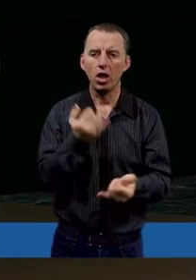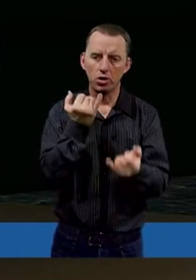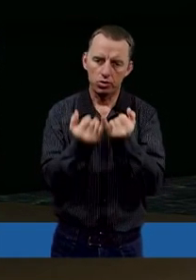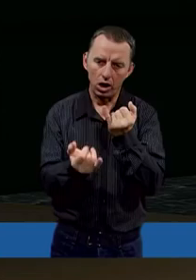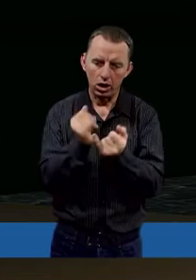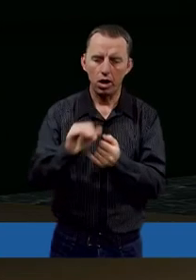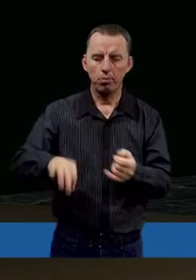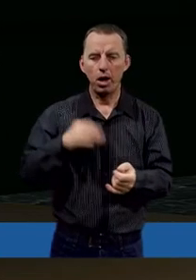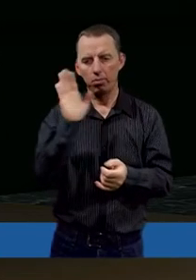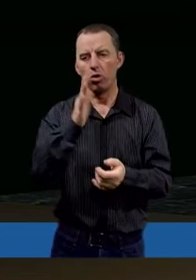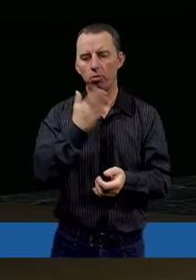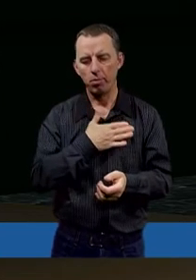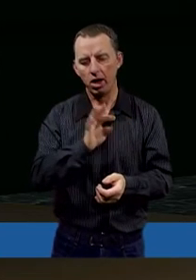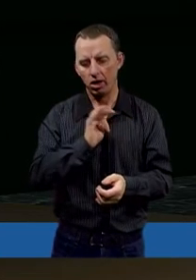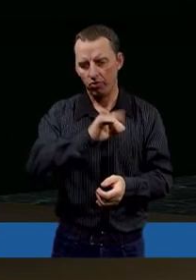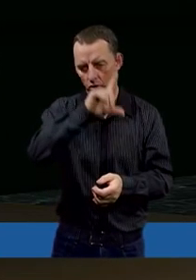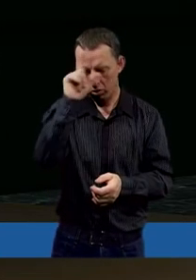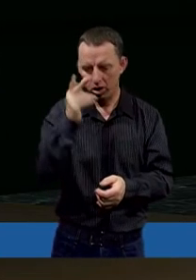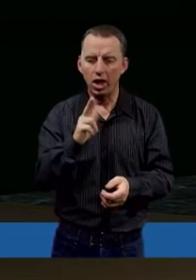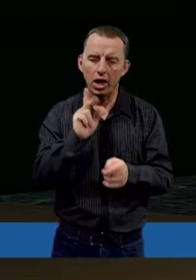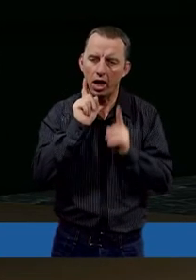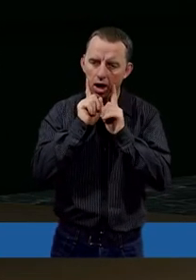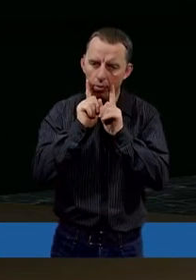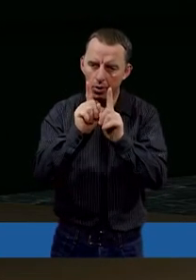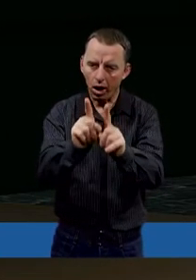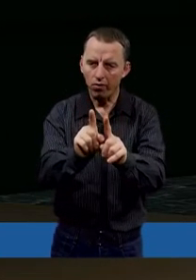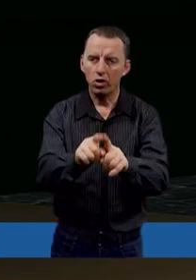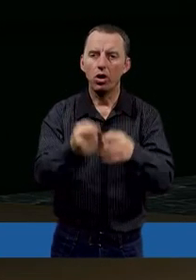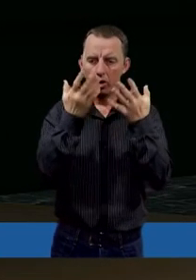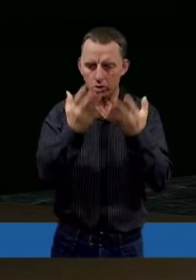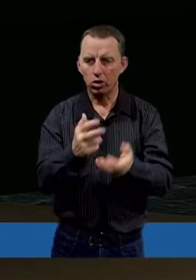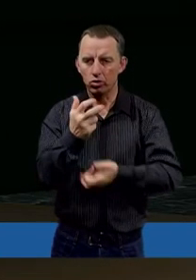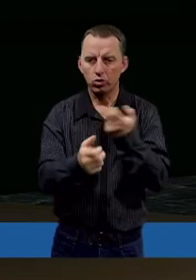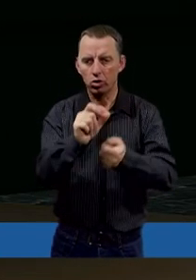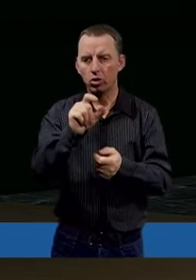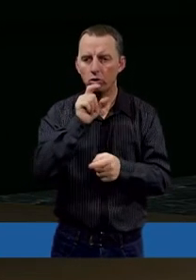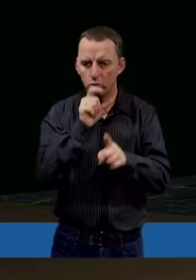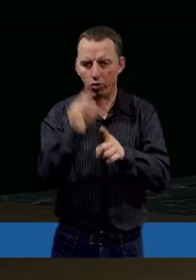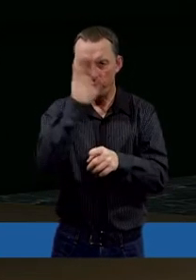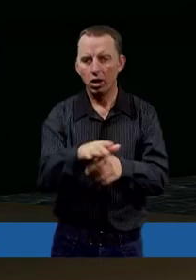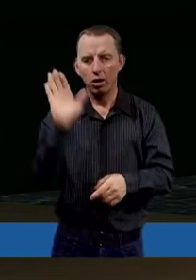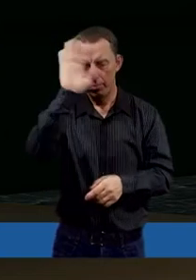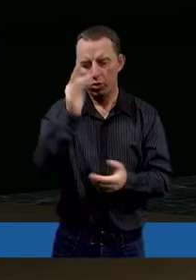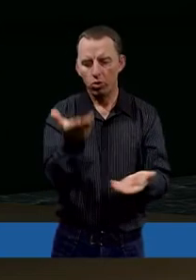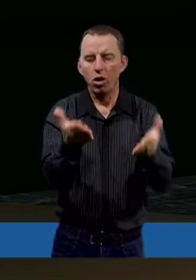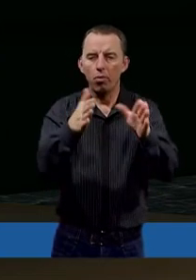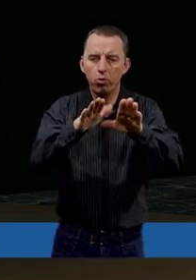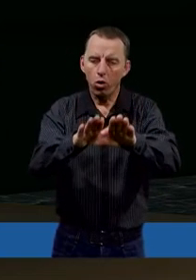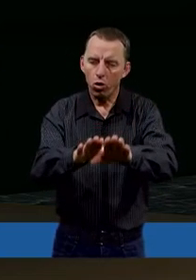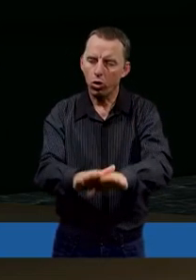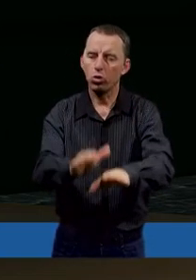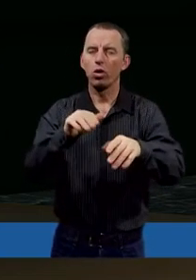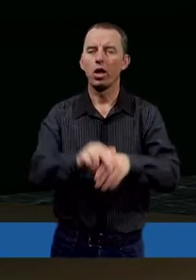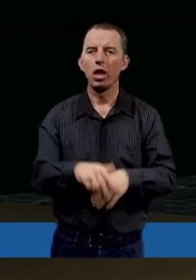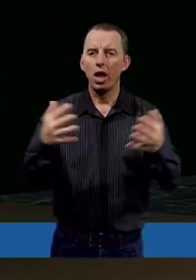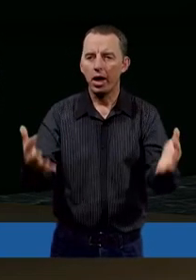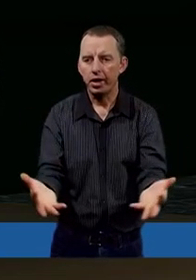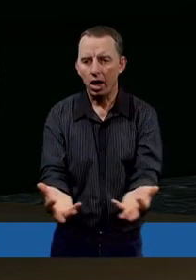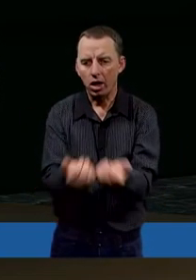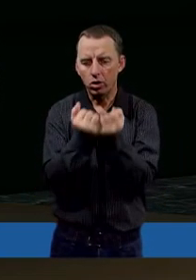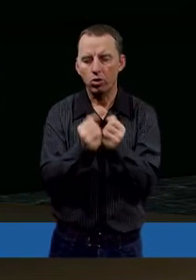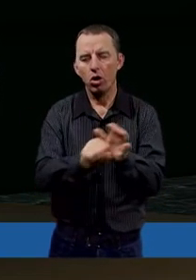jeżeli Pan Bóg ma swój lud i on naprawdę trzyma się kurczowo Boga, to Pan Bóg im błogosławi i ratuje ich